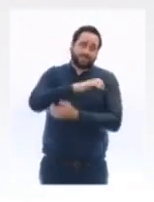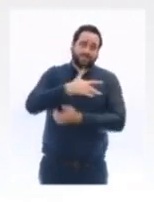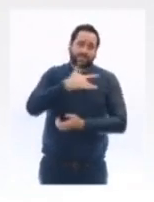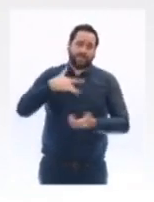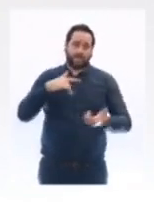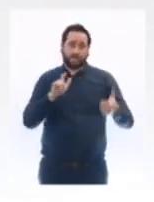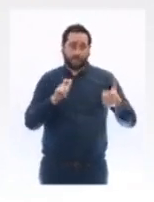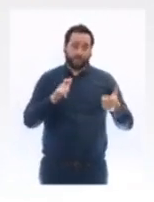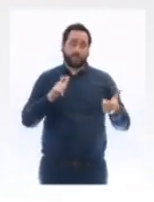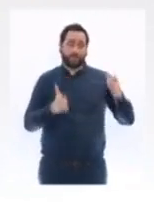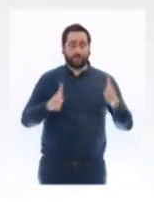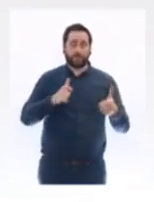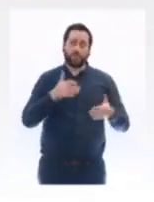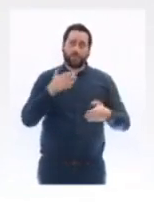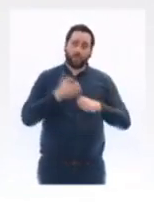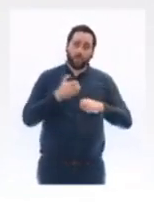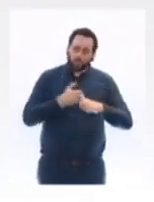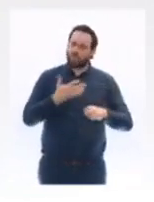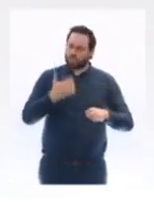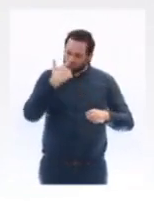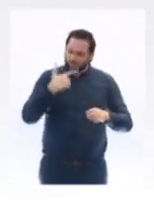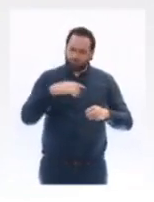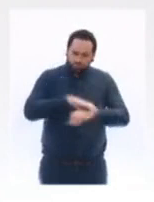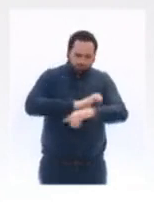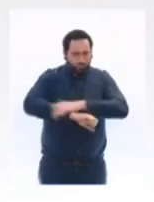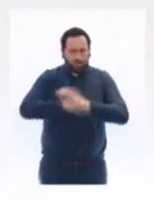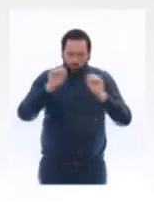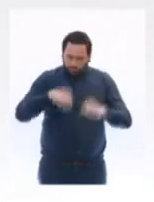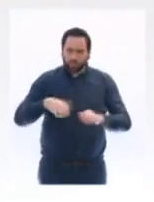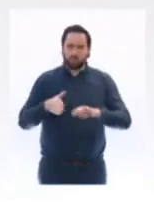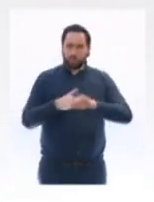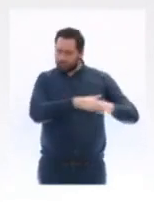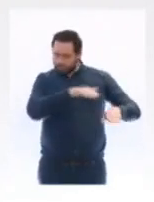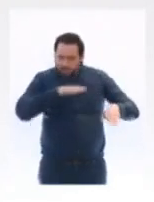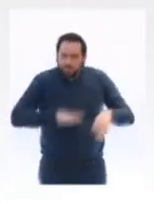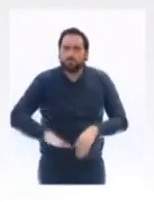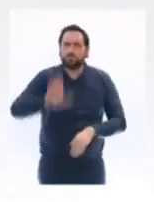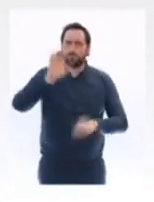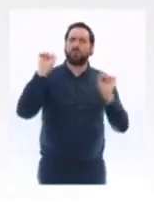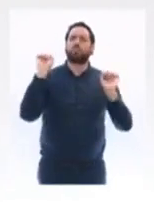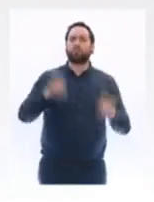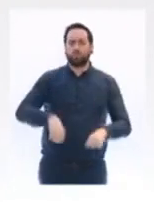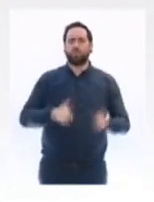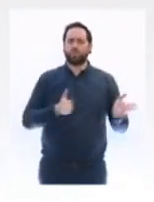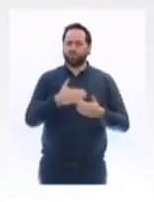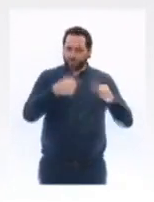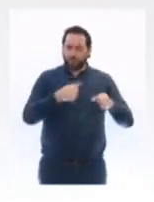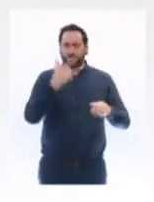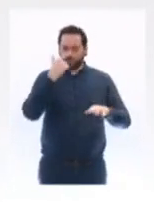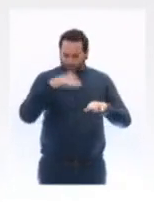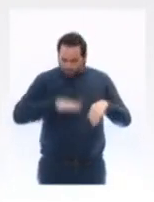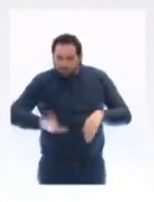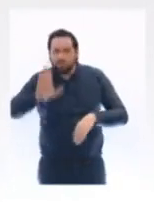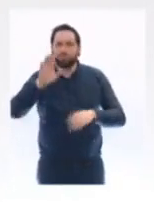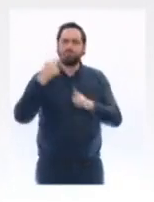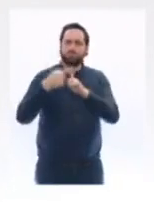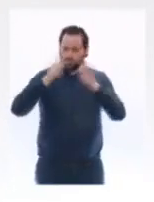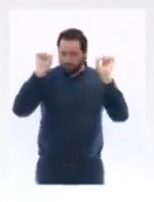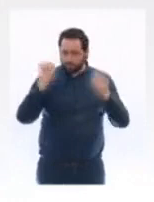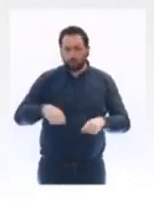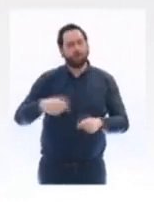pour endiguer l'épidémie, c'est celui de la culture. Voilà pourquoi nous allons aussi le soutenir et je demande à